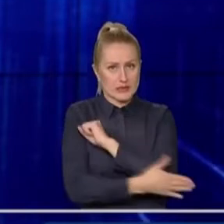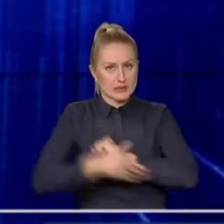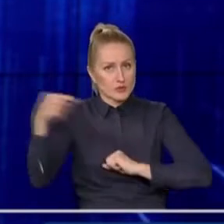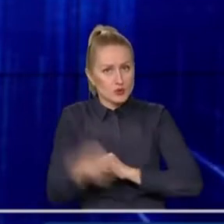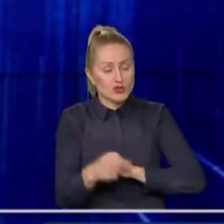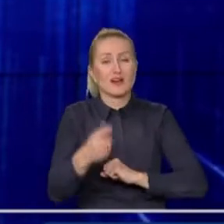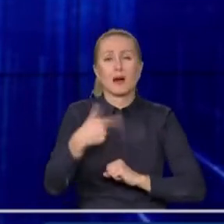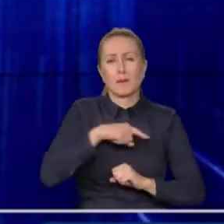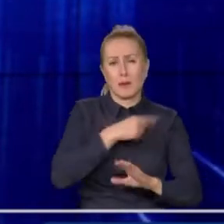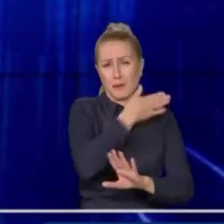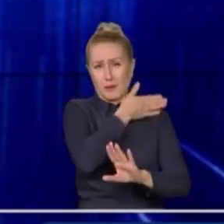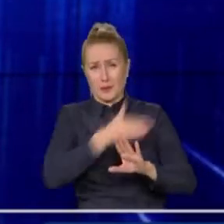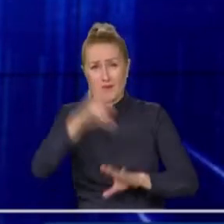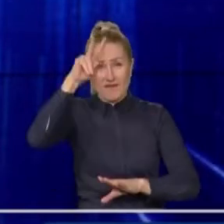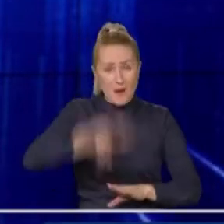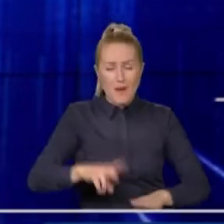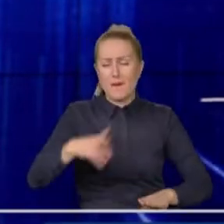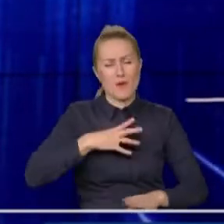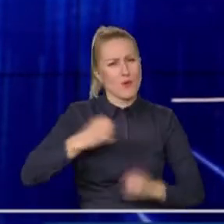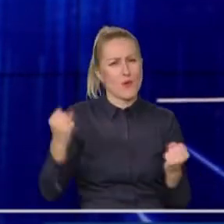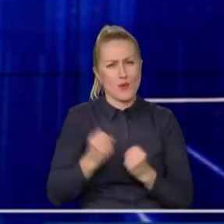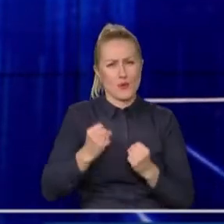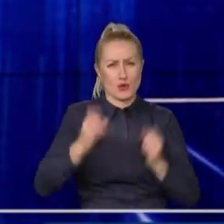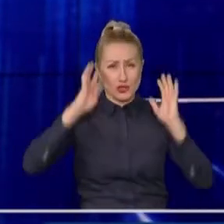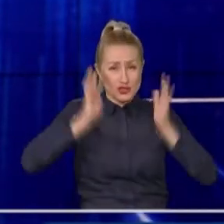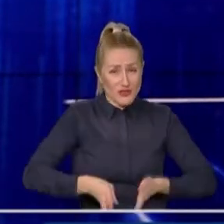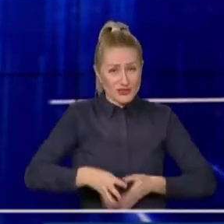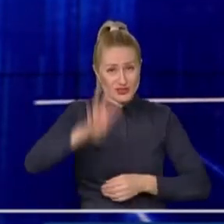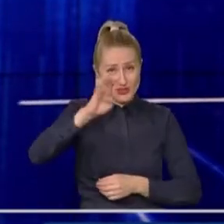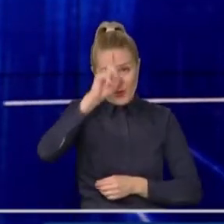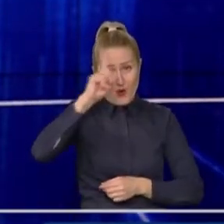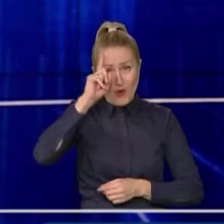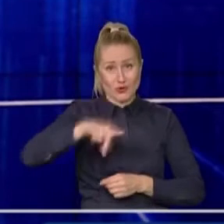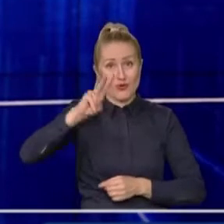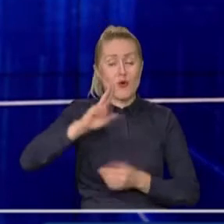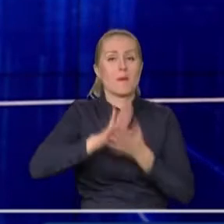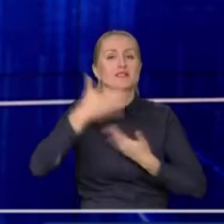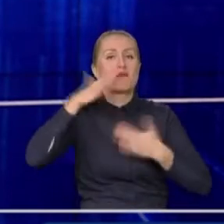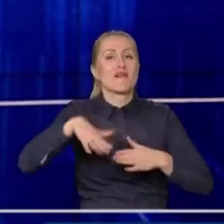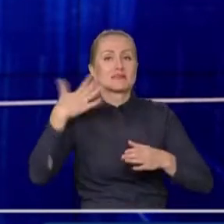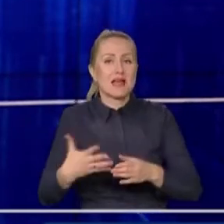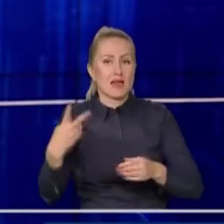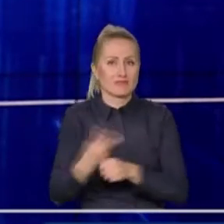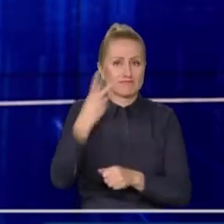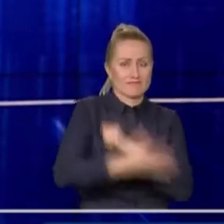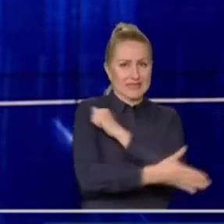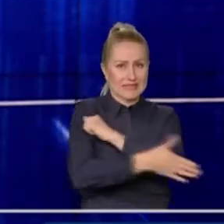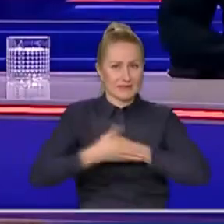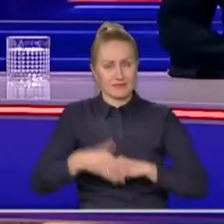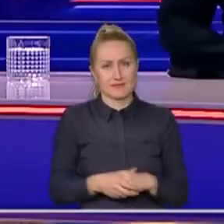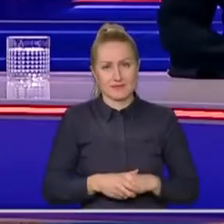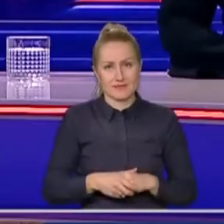Mieliśmy w ciągu ostatnich 2 miesięcy 9400 osób, które nielegalnie próbowały przekroczyć naszą